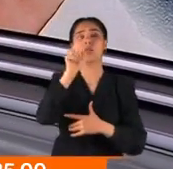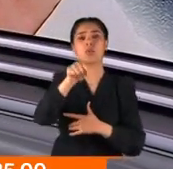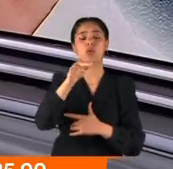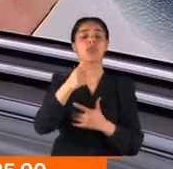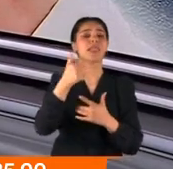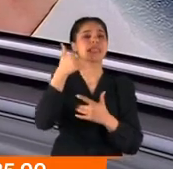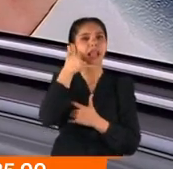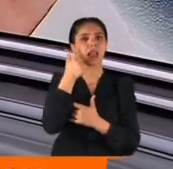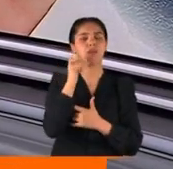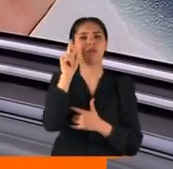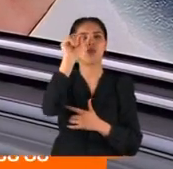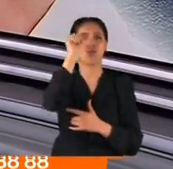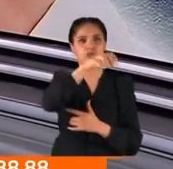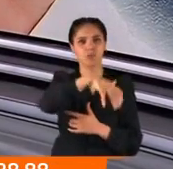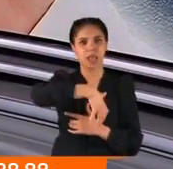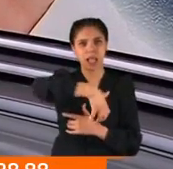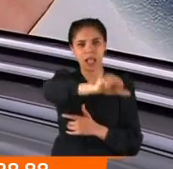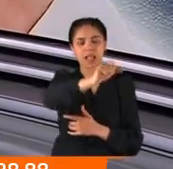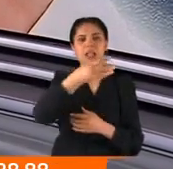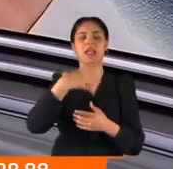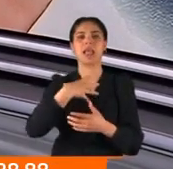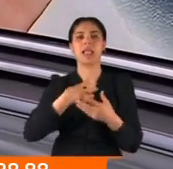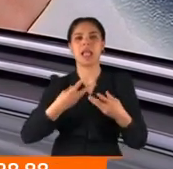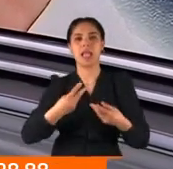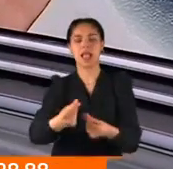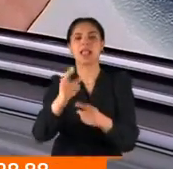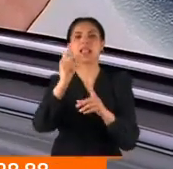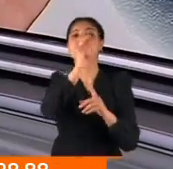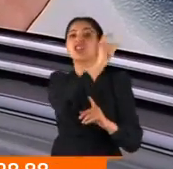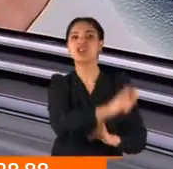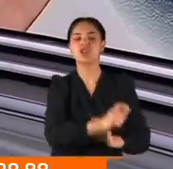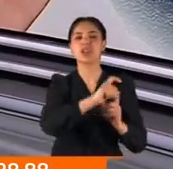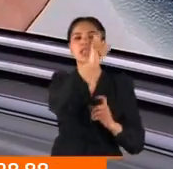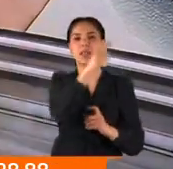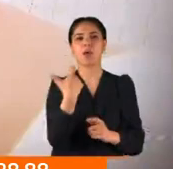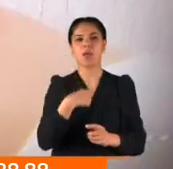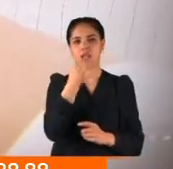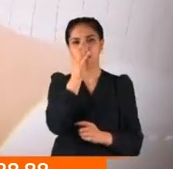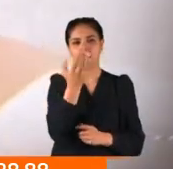geçince kendini imha ediyor. Işıl Açıkel ve Sabahattin Kıvrık'ın özel haberi.